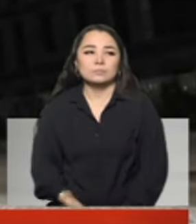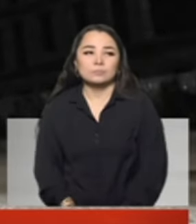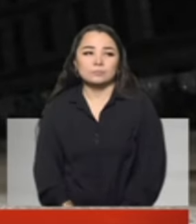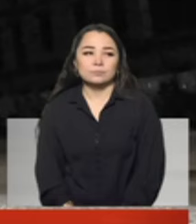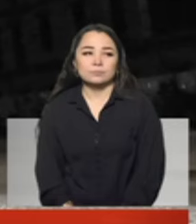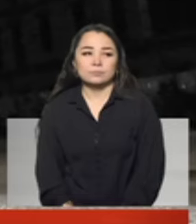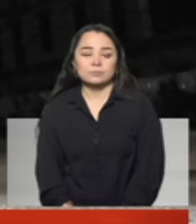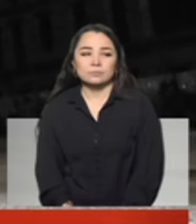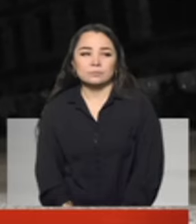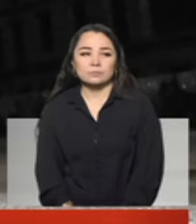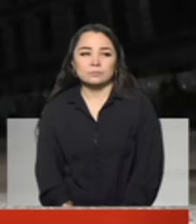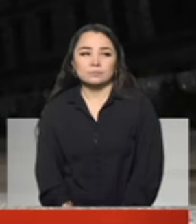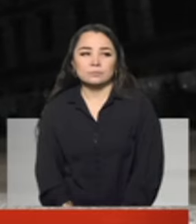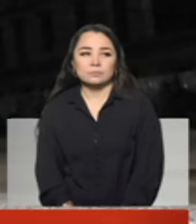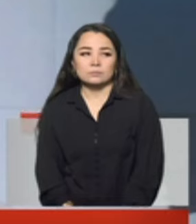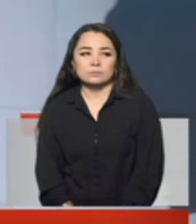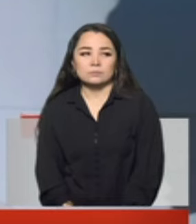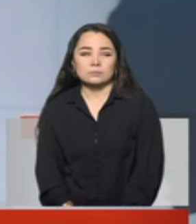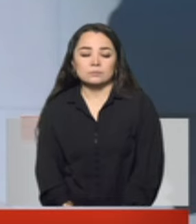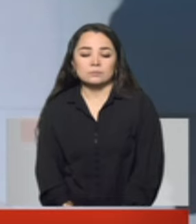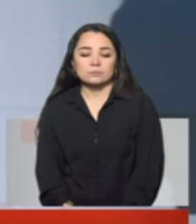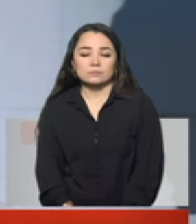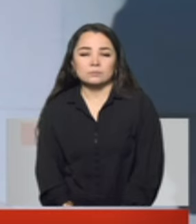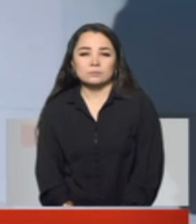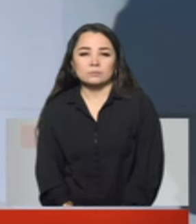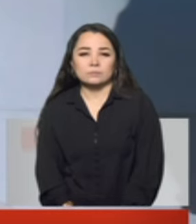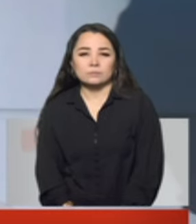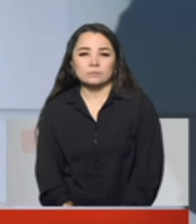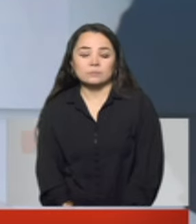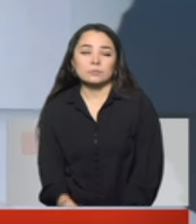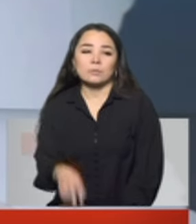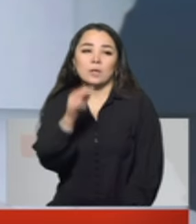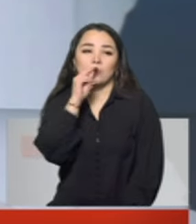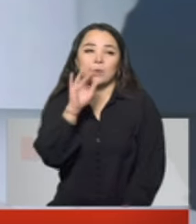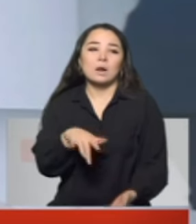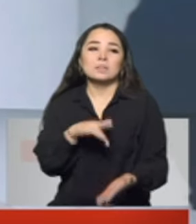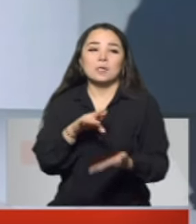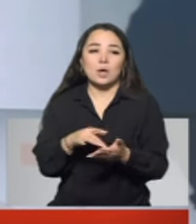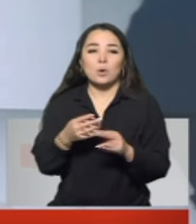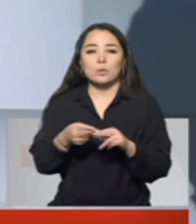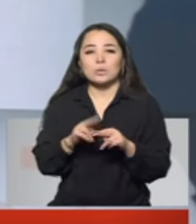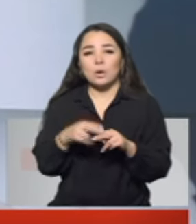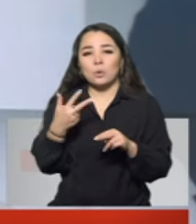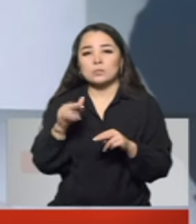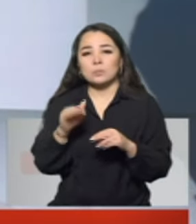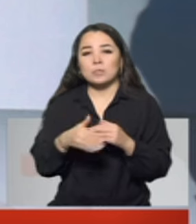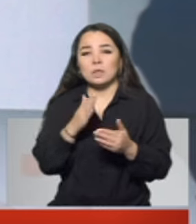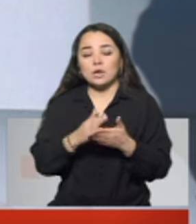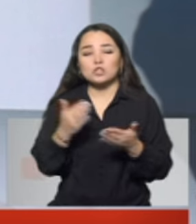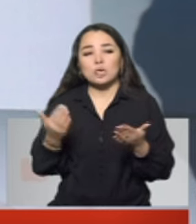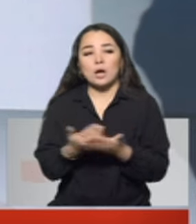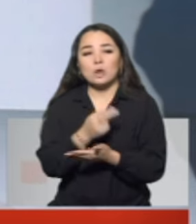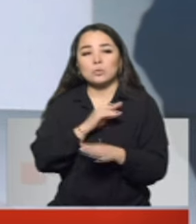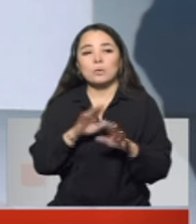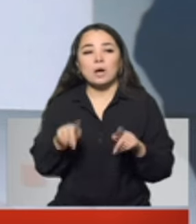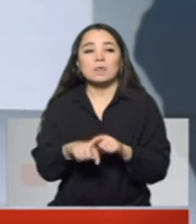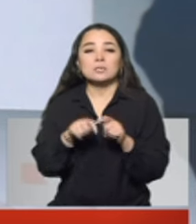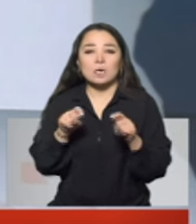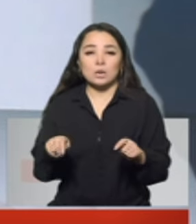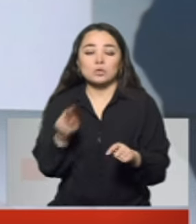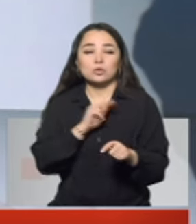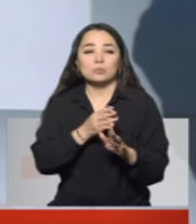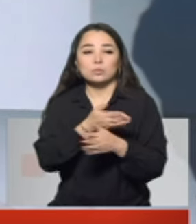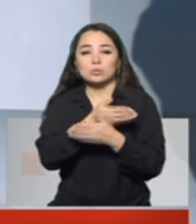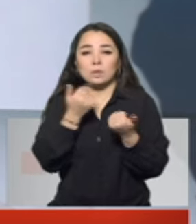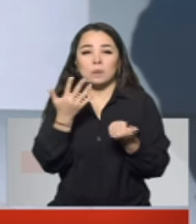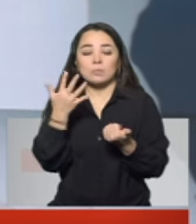арнасы, Маңғыстау облысы. Өзгеде тақырыптар. Шымкент қаласында биыл 30 мыңнан астам жаңа жұмыс орны ашылып,